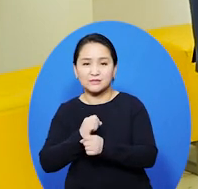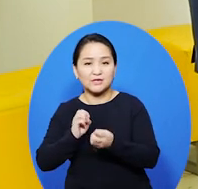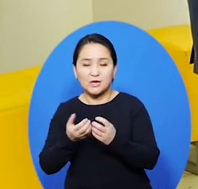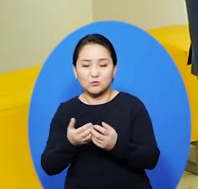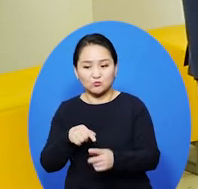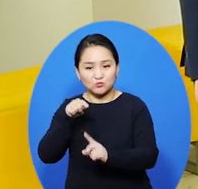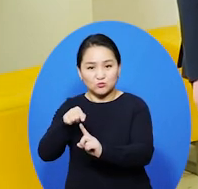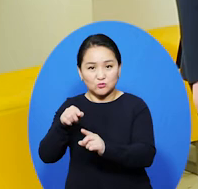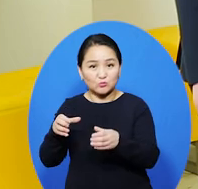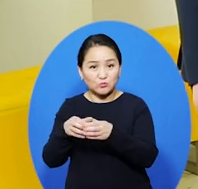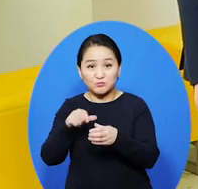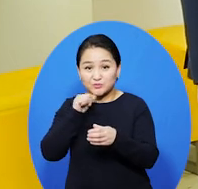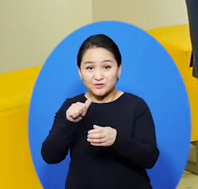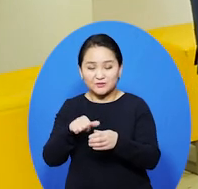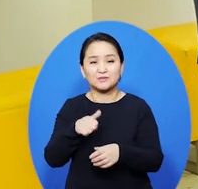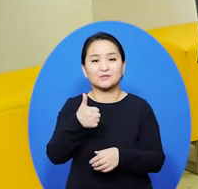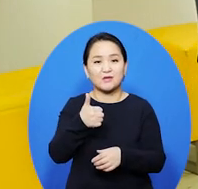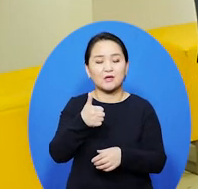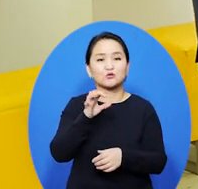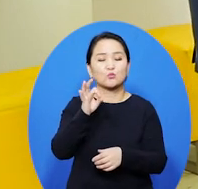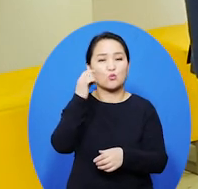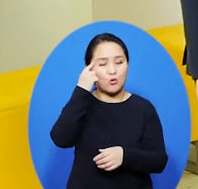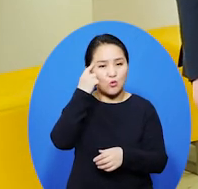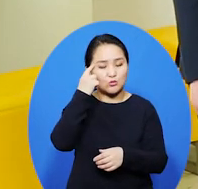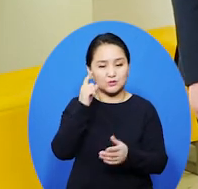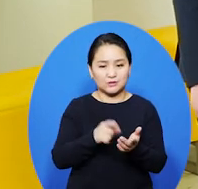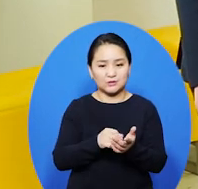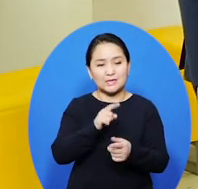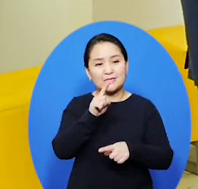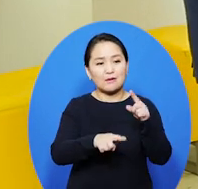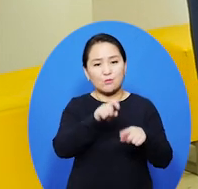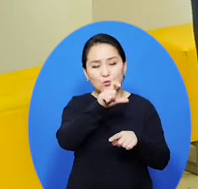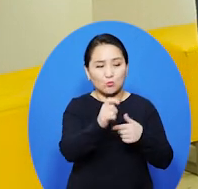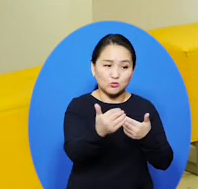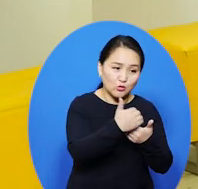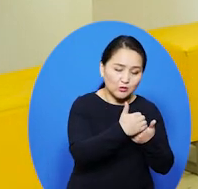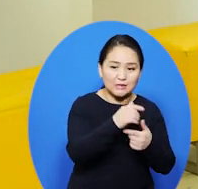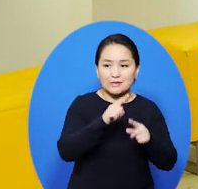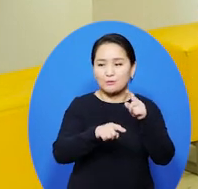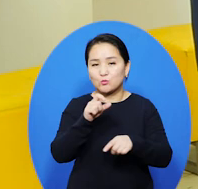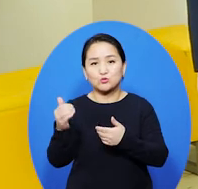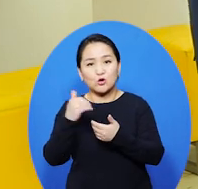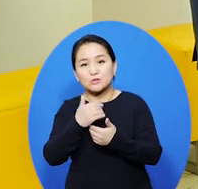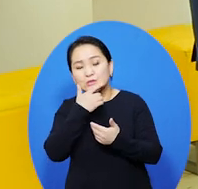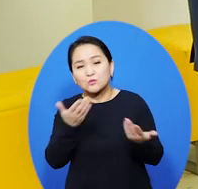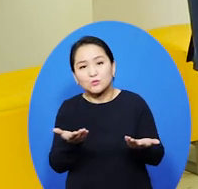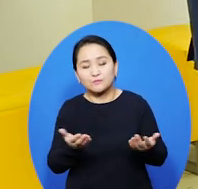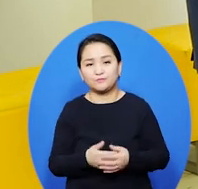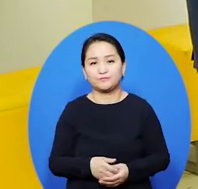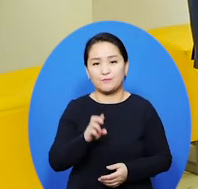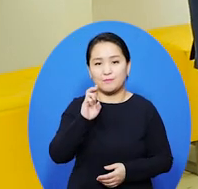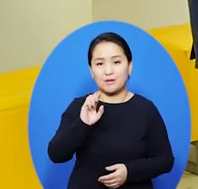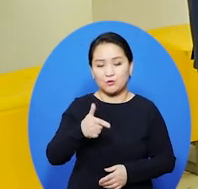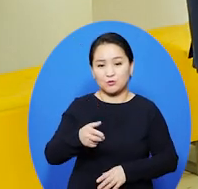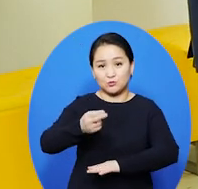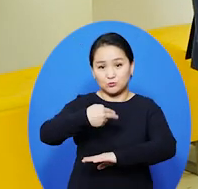авч үзэхгүй байгаа. Энийг бас сайн зөв ойлгохгүй бол ямар хүмүүс оролцоод ямар хүмүүс нь оролцож чадахгүй байна гэж асууж байгаа. За Баянгол дүүргийн хувьд